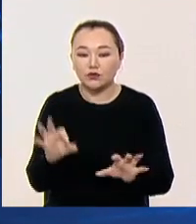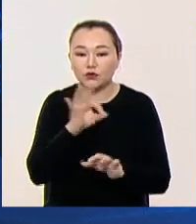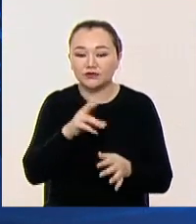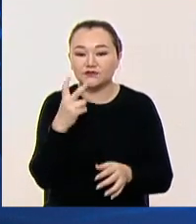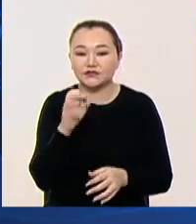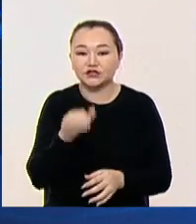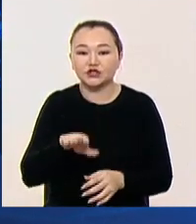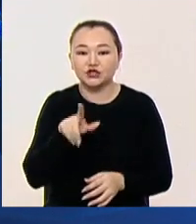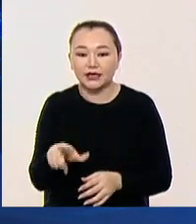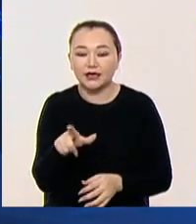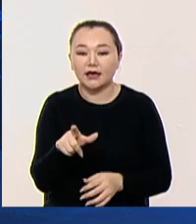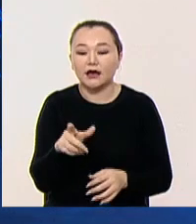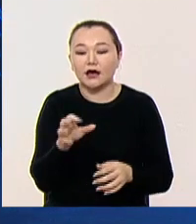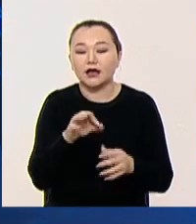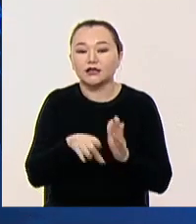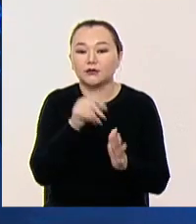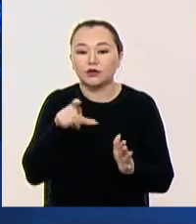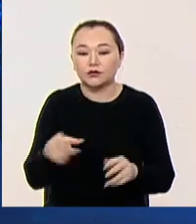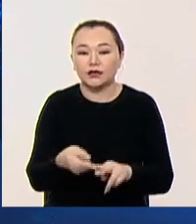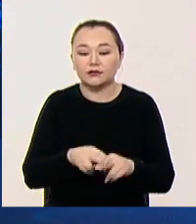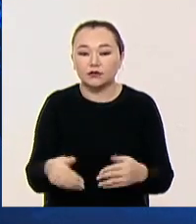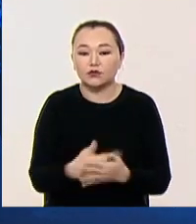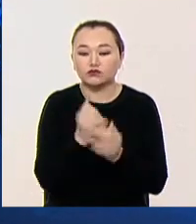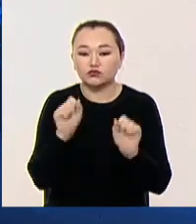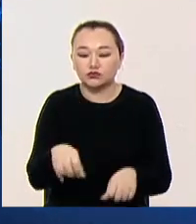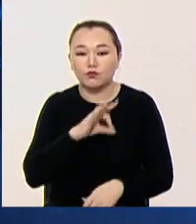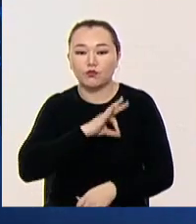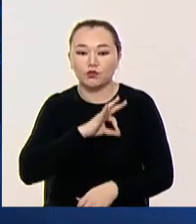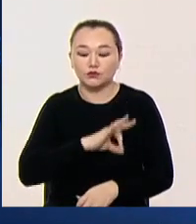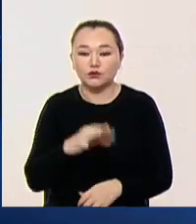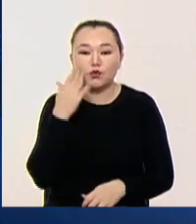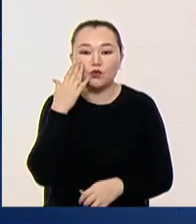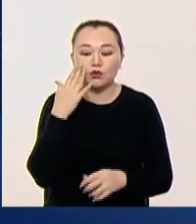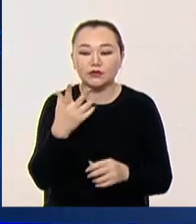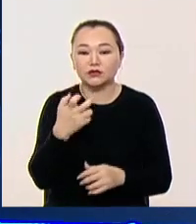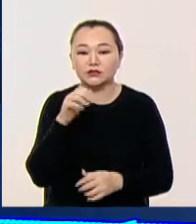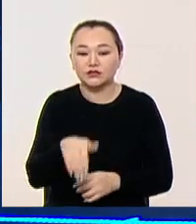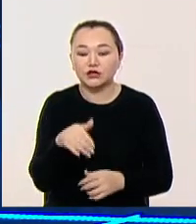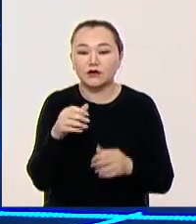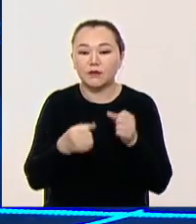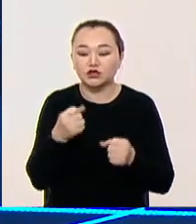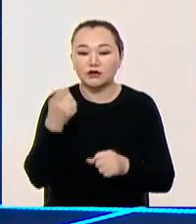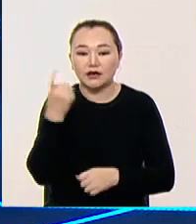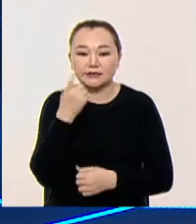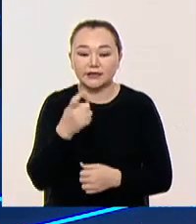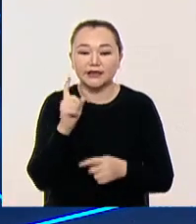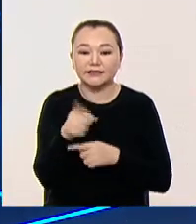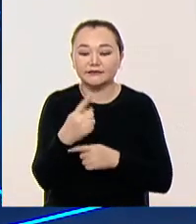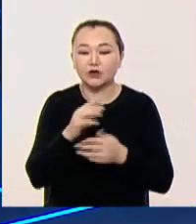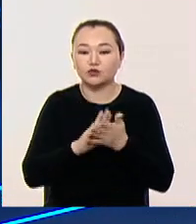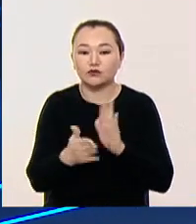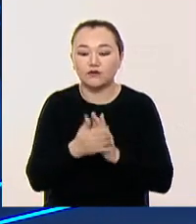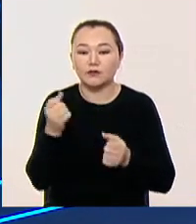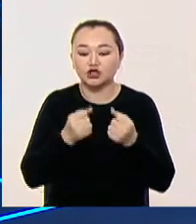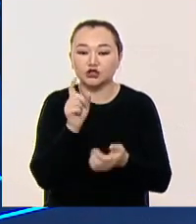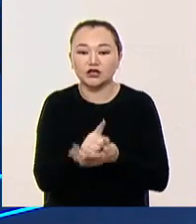тысяч тенге по словам депутатов этим новшеством смогут воспользоваться около 300 тысяч автовладельцев единственное условие